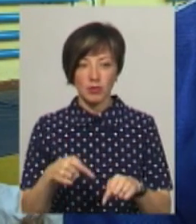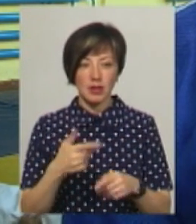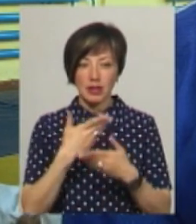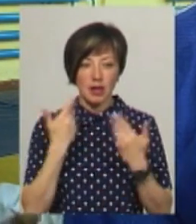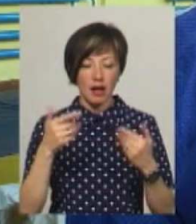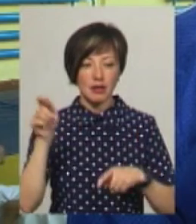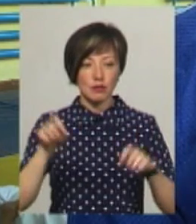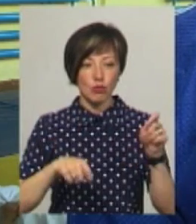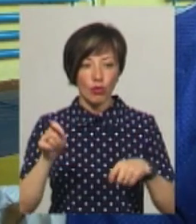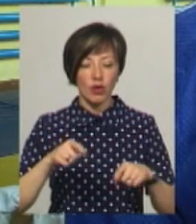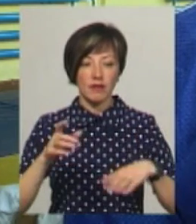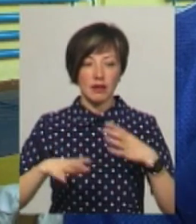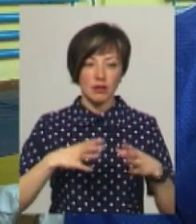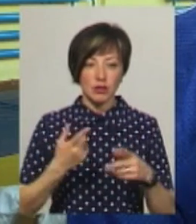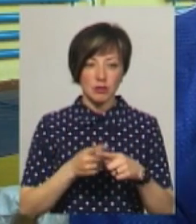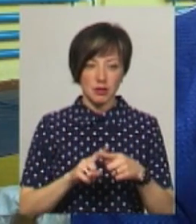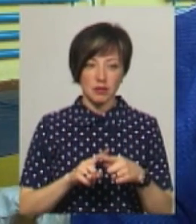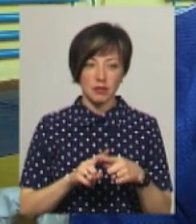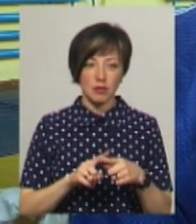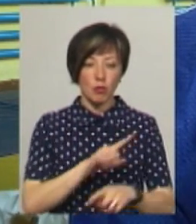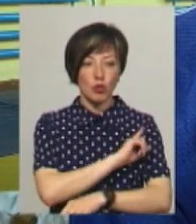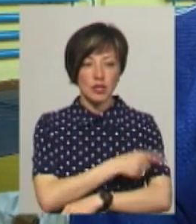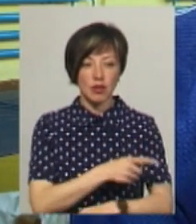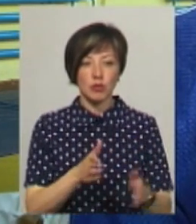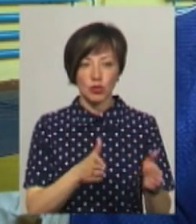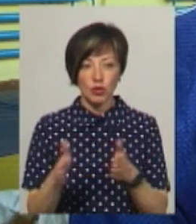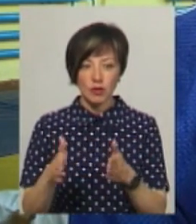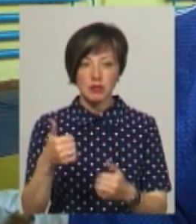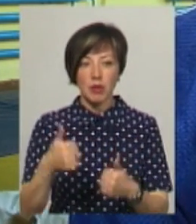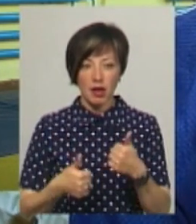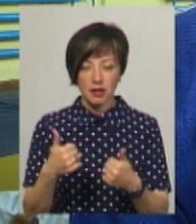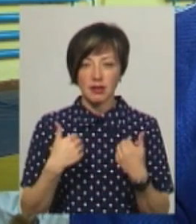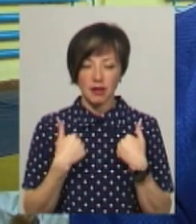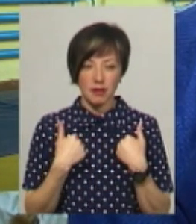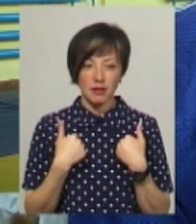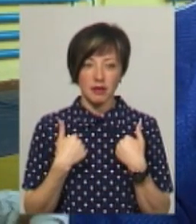ніяких зборів, немає таких якоїсь посиленої підготовки до яких змагань, то я